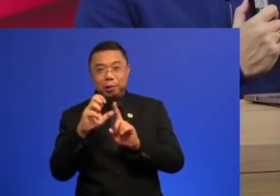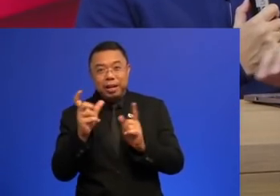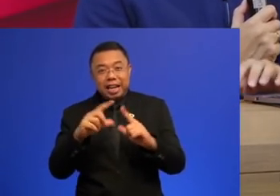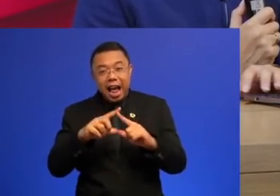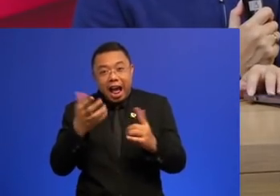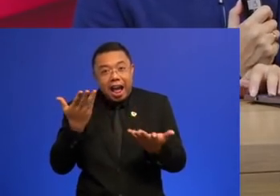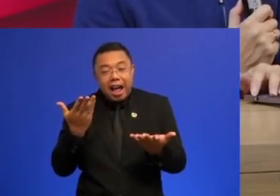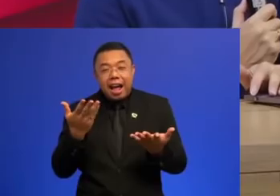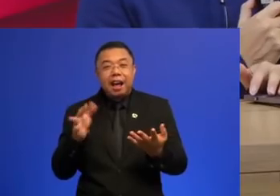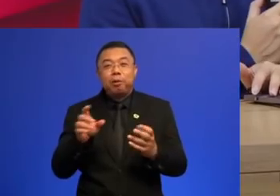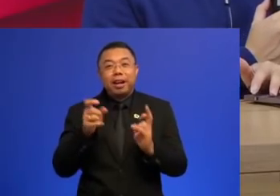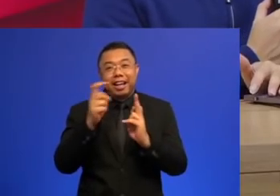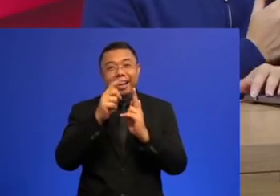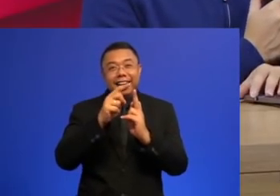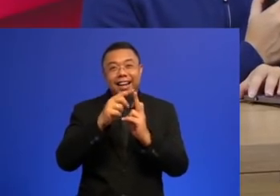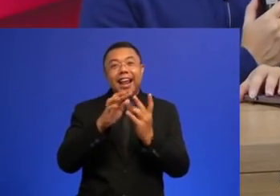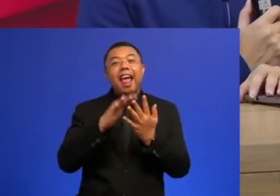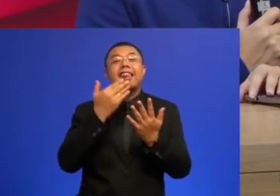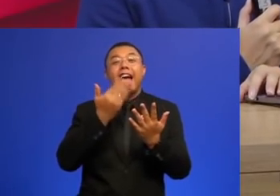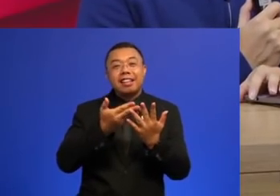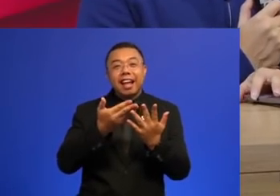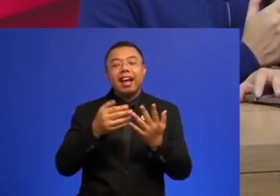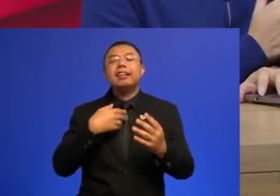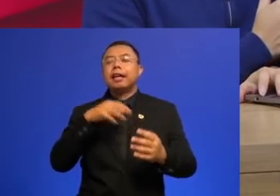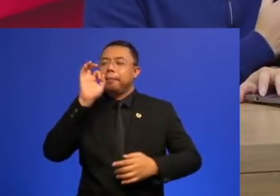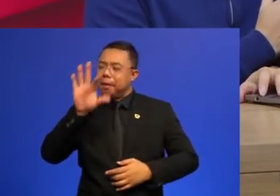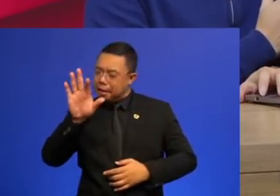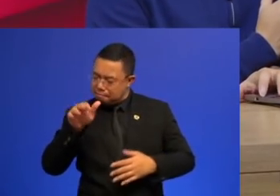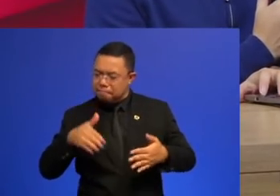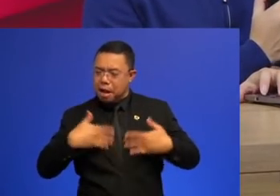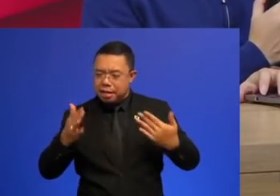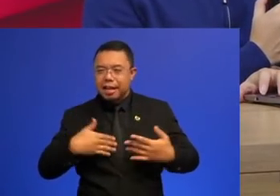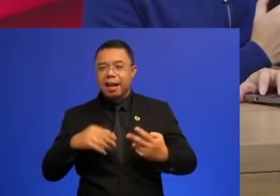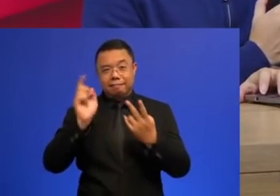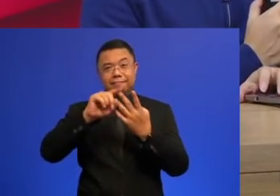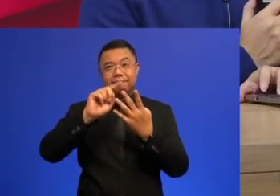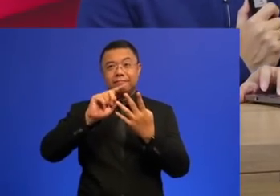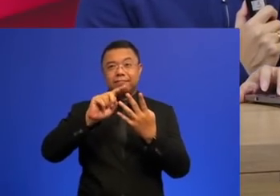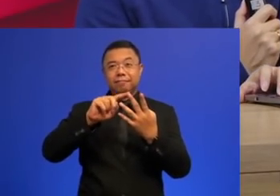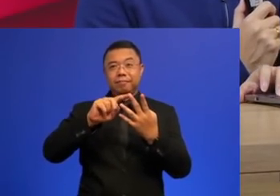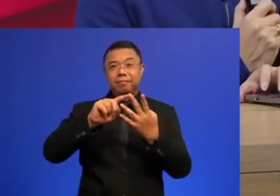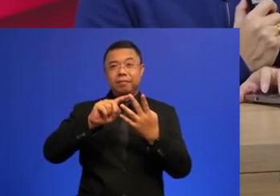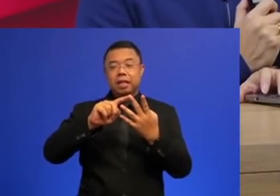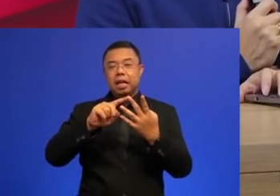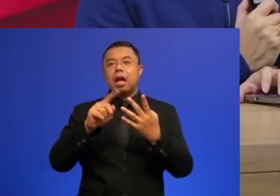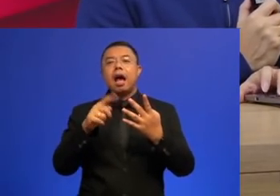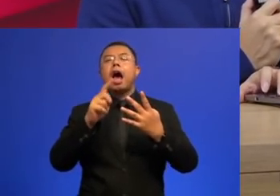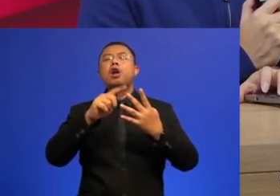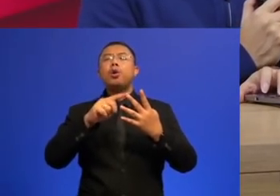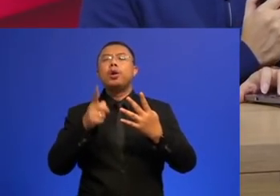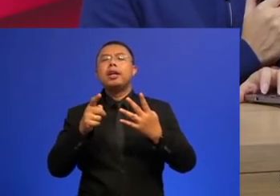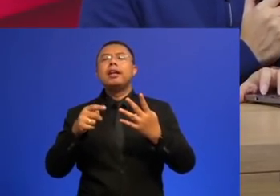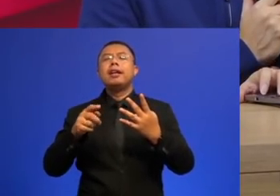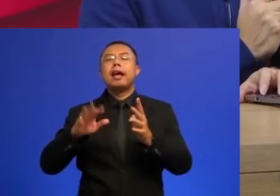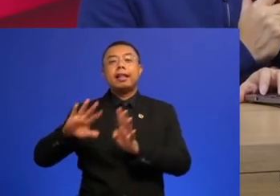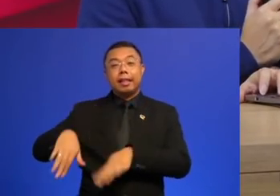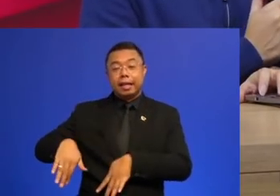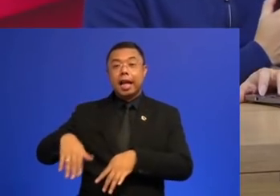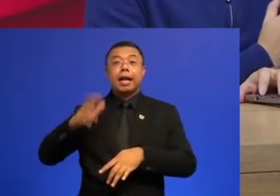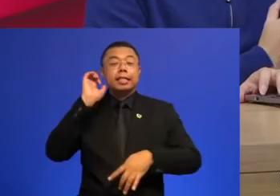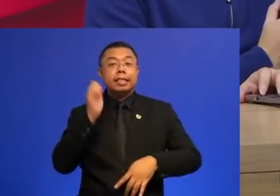Jangan-jangan yang nanya si Duda. Maka saya bilang berbahagialah Duda ini. Cuman Duda yang ditinggal